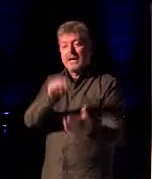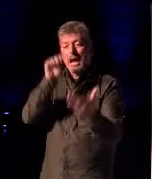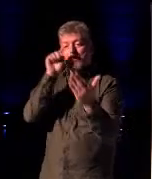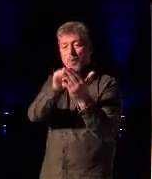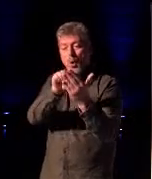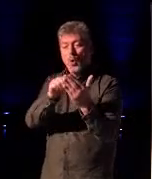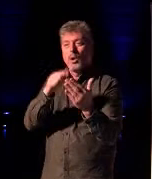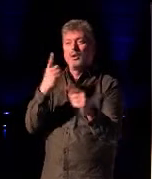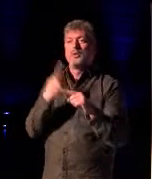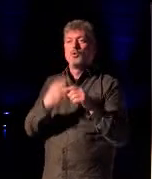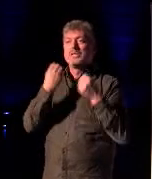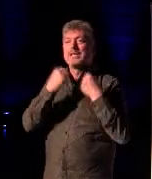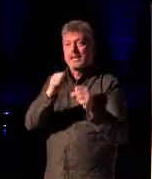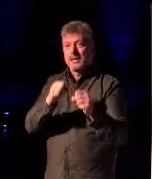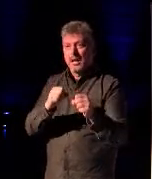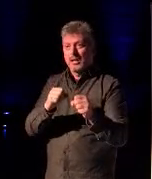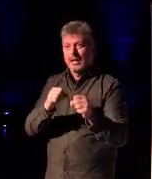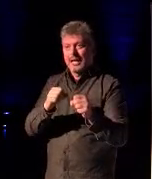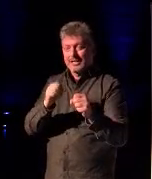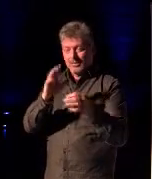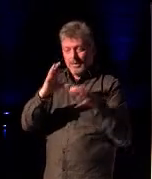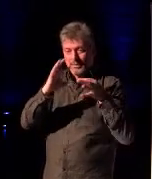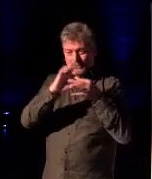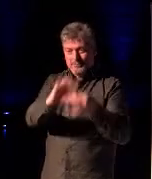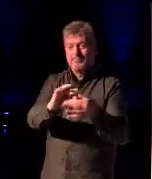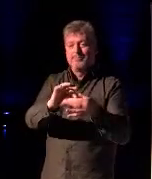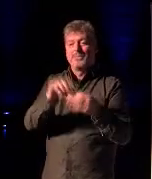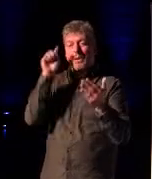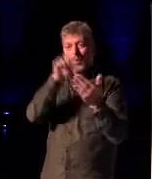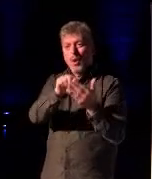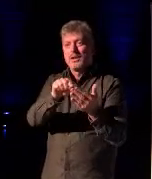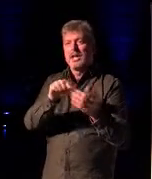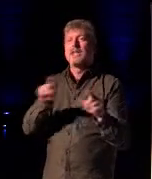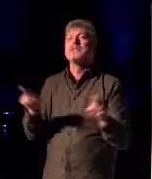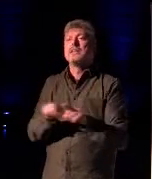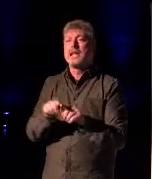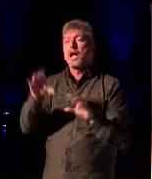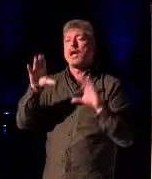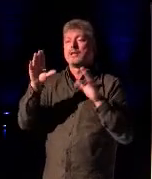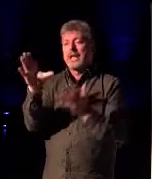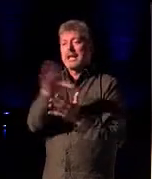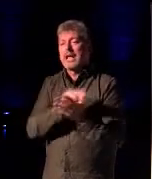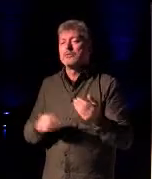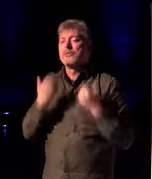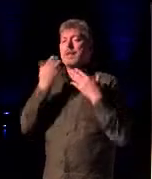og tiltakene som henger på målene, sånn at vi får bedre resultater av